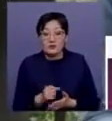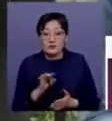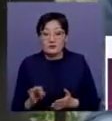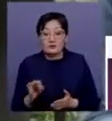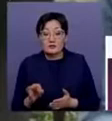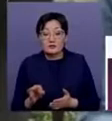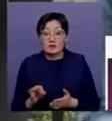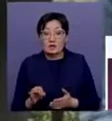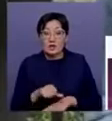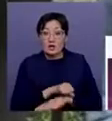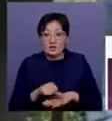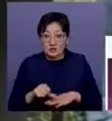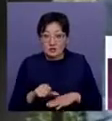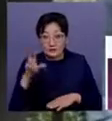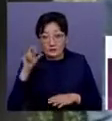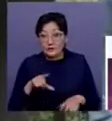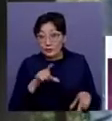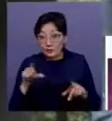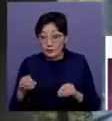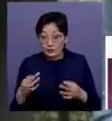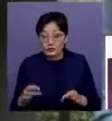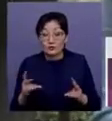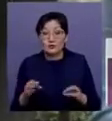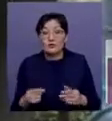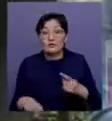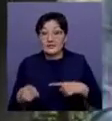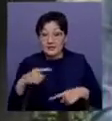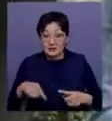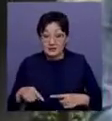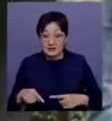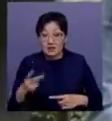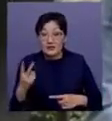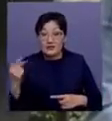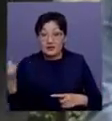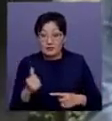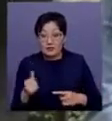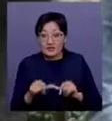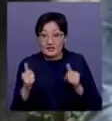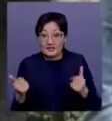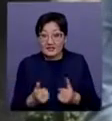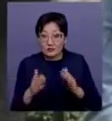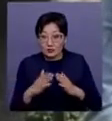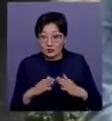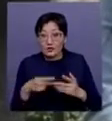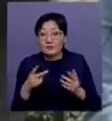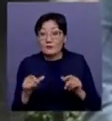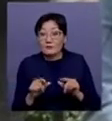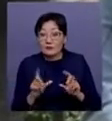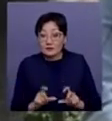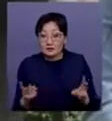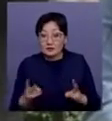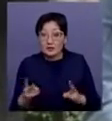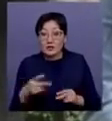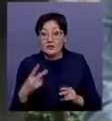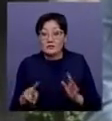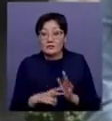де шетелге шығуға рұқсат бар, бірақ келгеннен кейін 2 жұмалы карантинде үйде болулары тез. 27